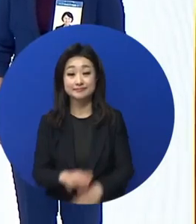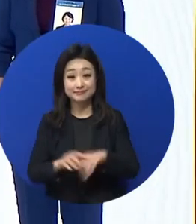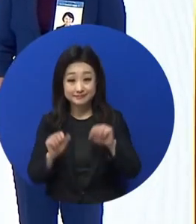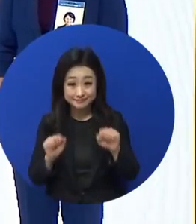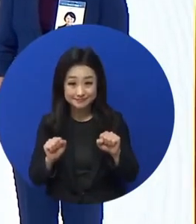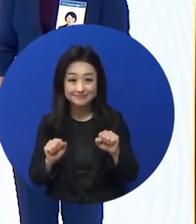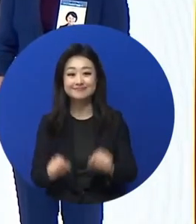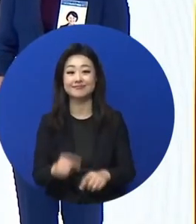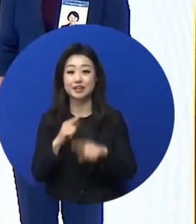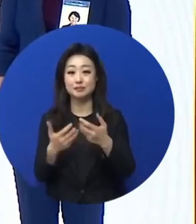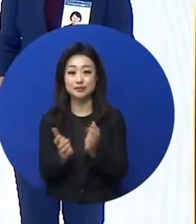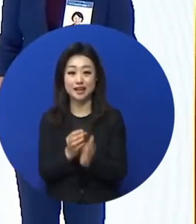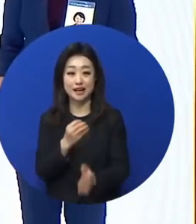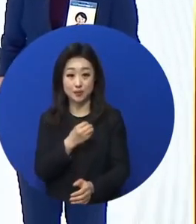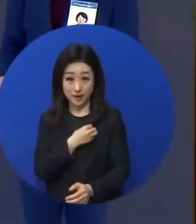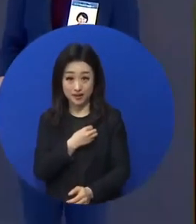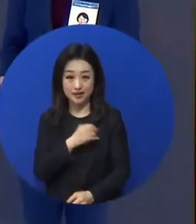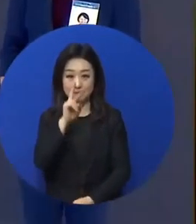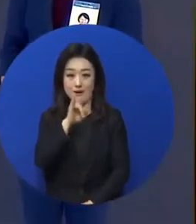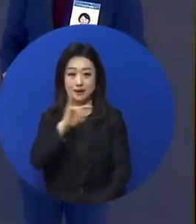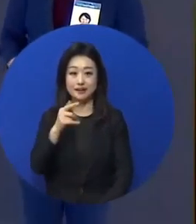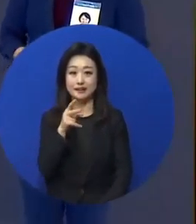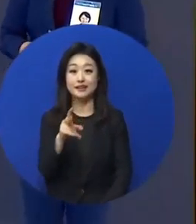안녕하십니까. 민주당원 박인영입니다.